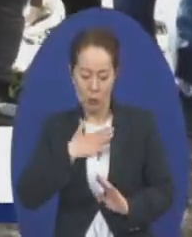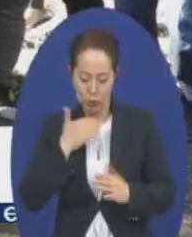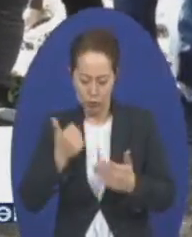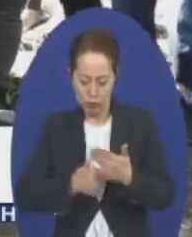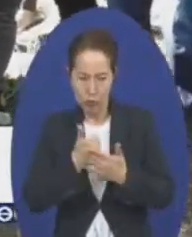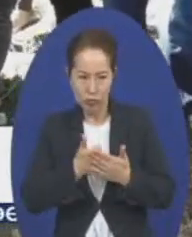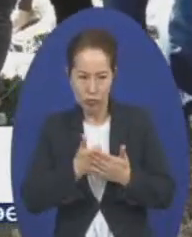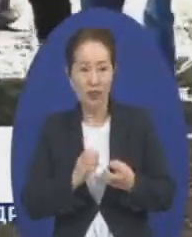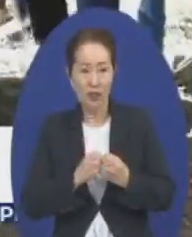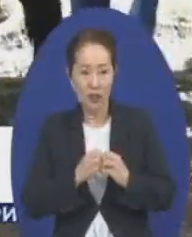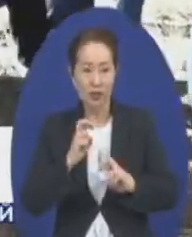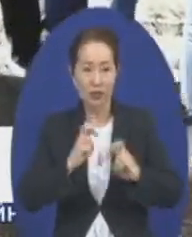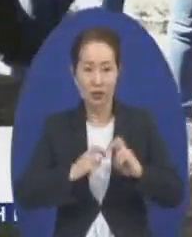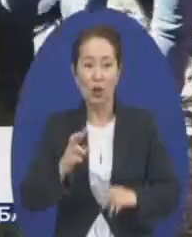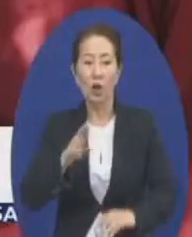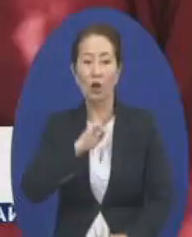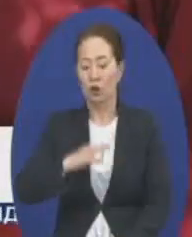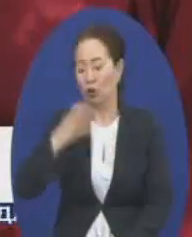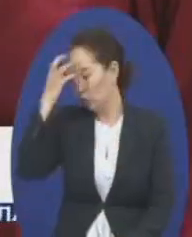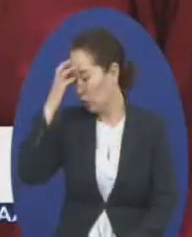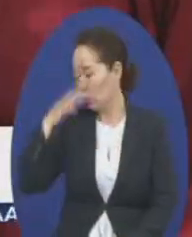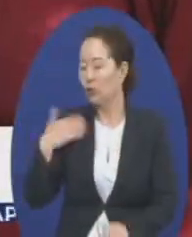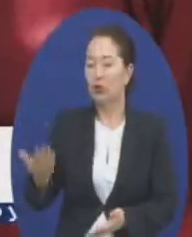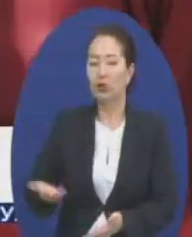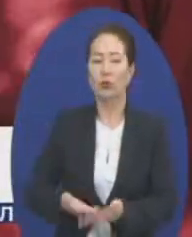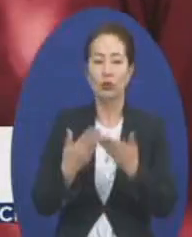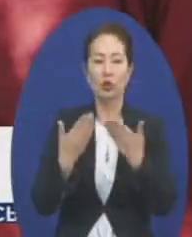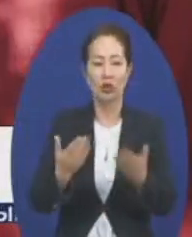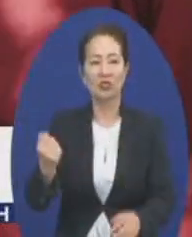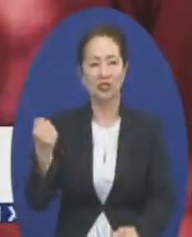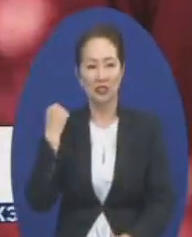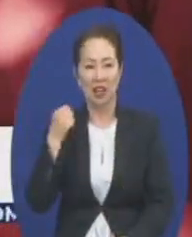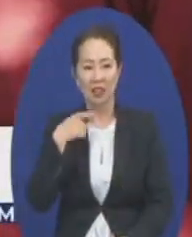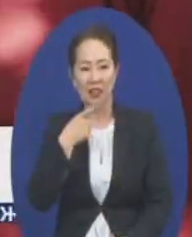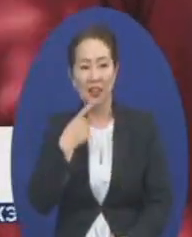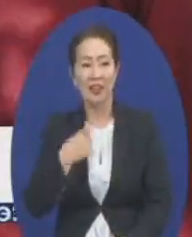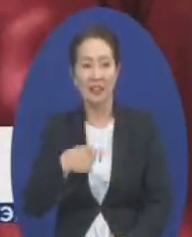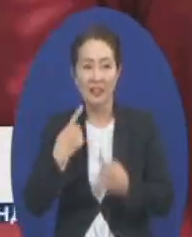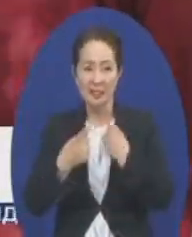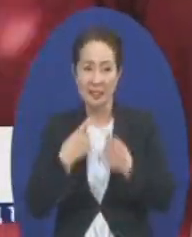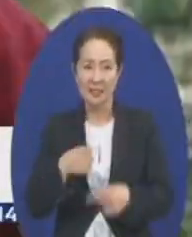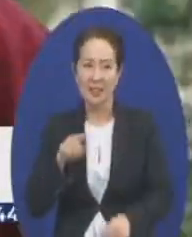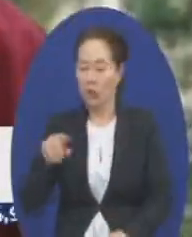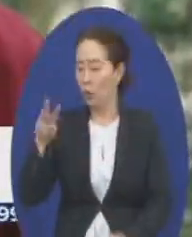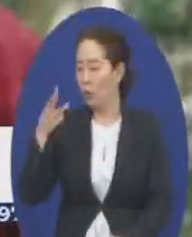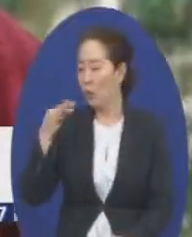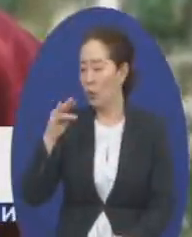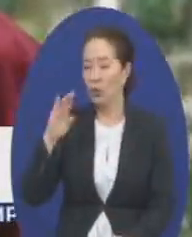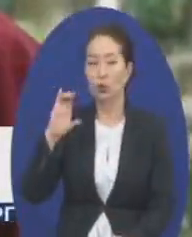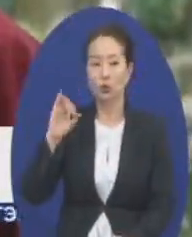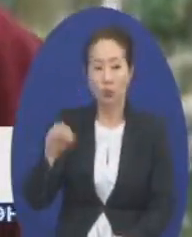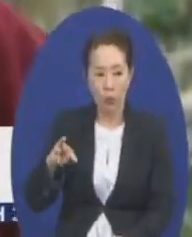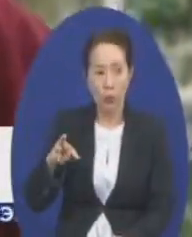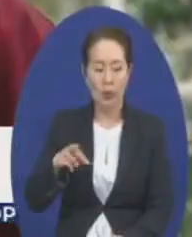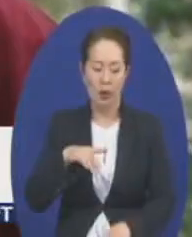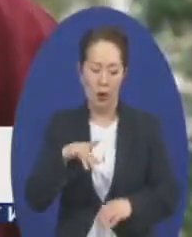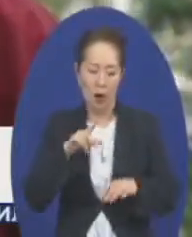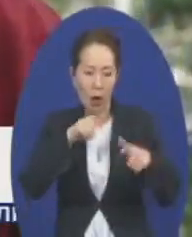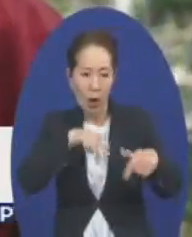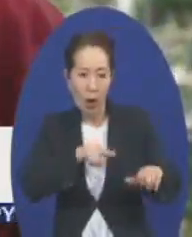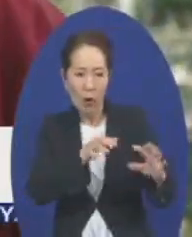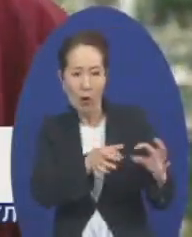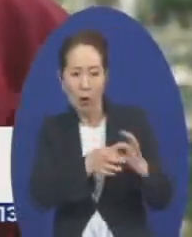Хүнсээ дотоодосоо бүрэн хангадаг болохын тулд төрс боломжтой бүх талын дэмжлэг тусалцаа үзүүлнэ гэдгийг хэлж байна. Мөрөн сумынхан Мөрөн голоо